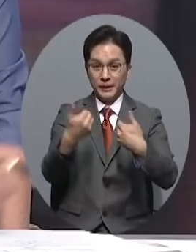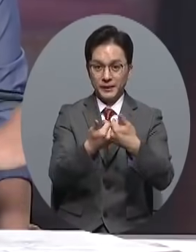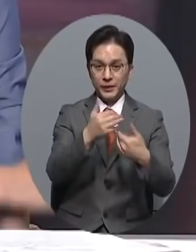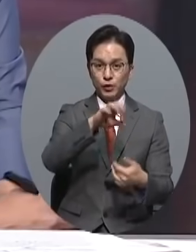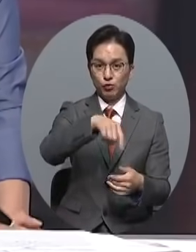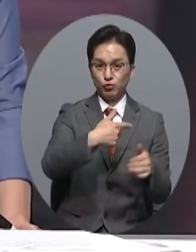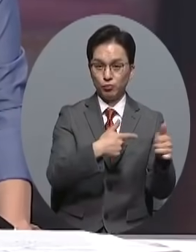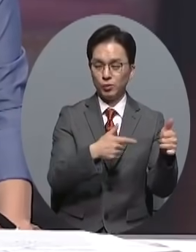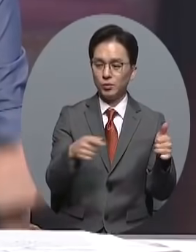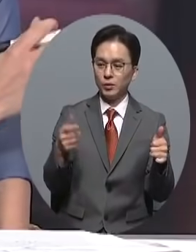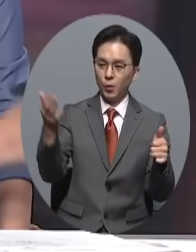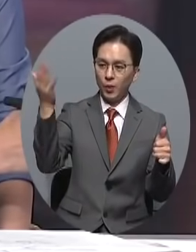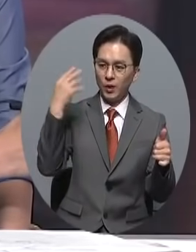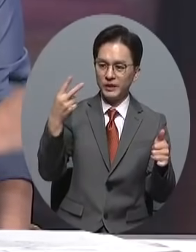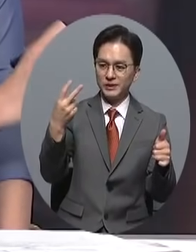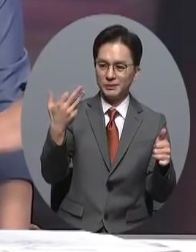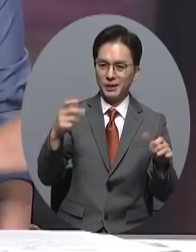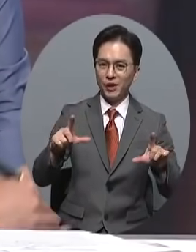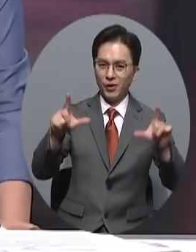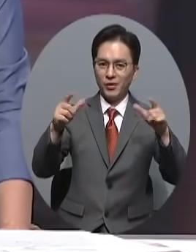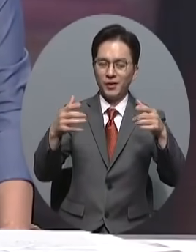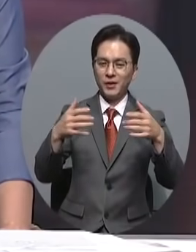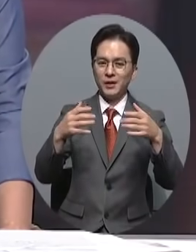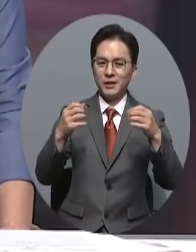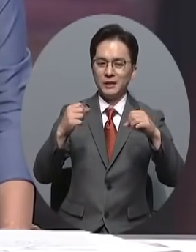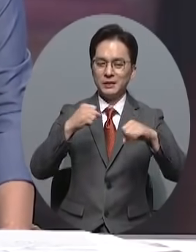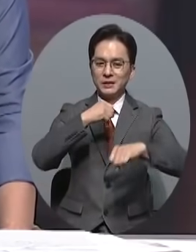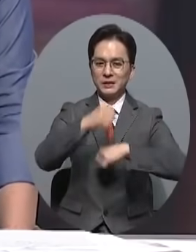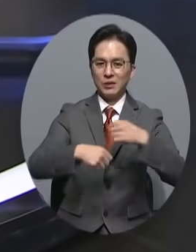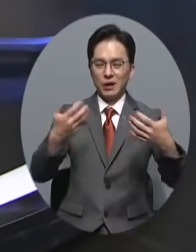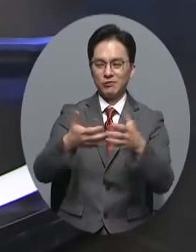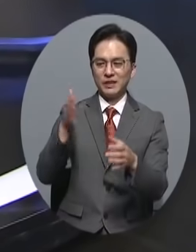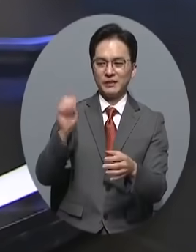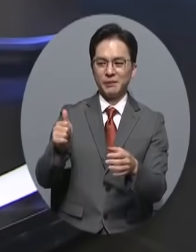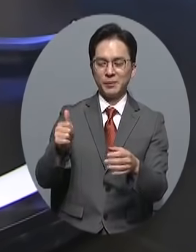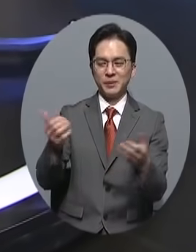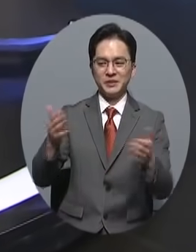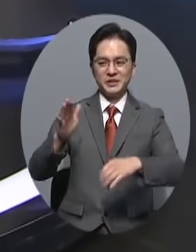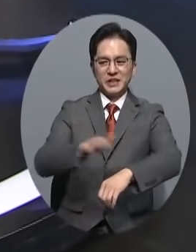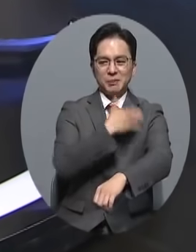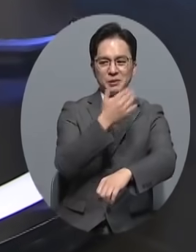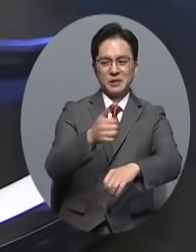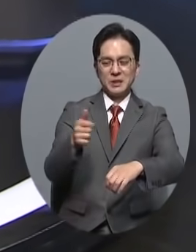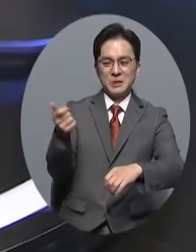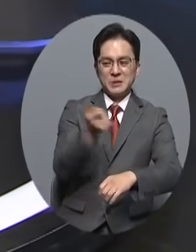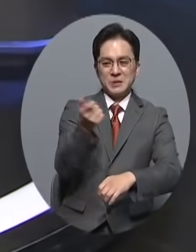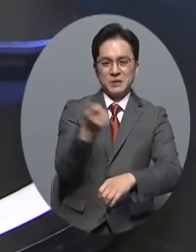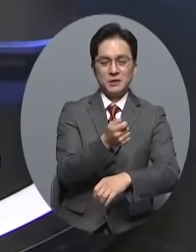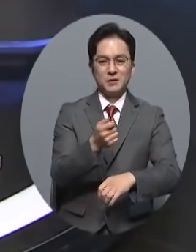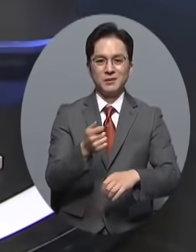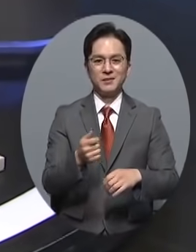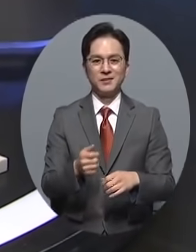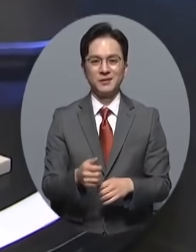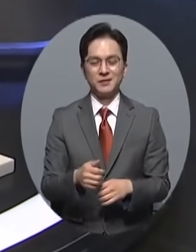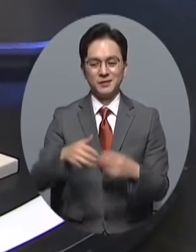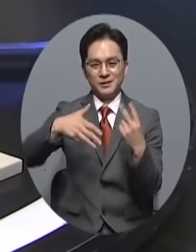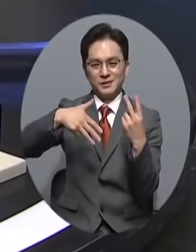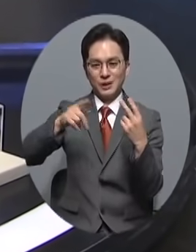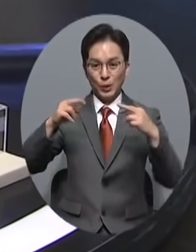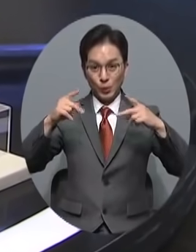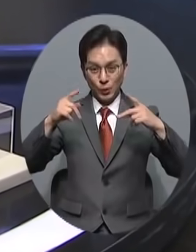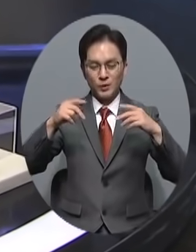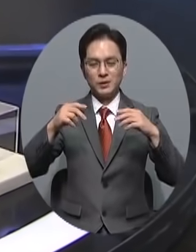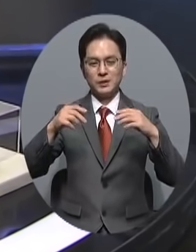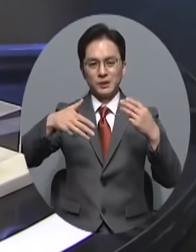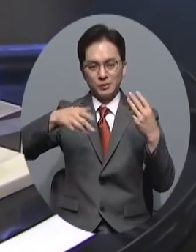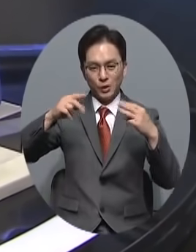후보의 당대표로서의 그 이야기를, 그 시절의 이야기를 하면서 공세에 나서는 듯한 모습을 보였거든요. 네. 지난 토론회와는 좀 다른 모습이었지